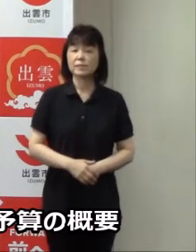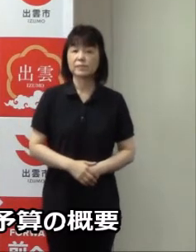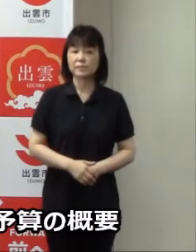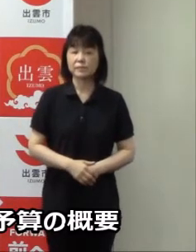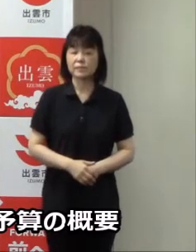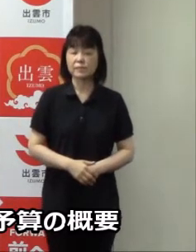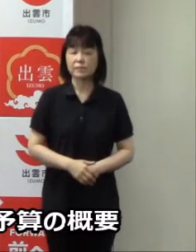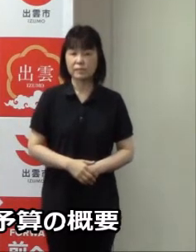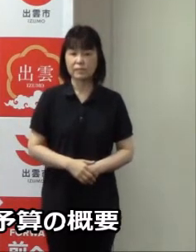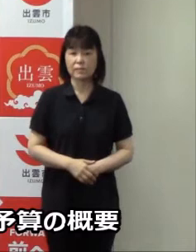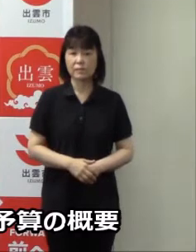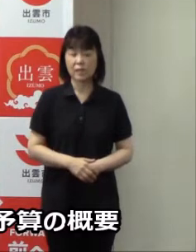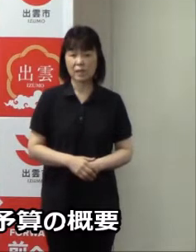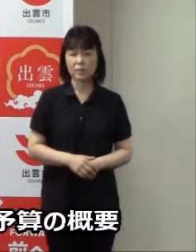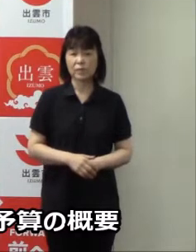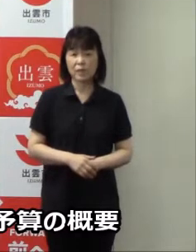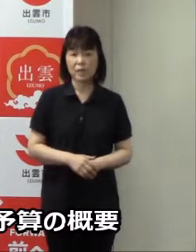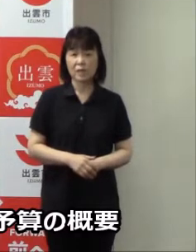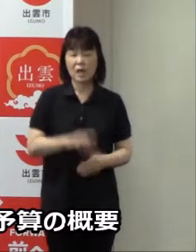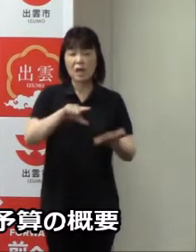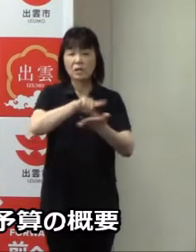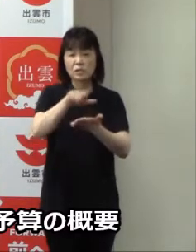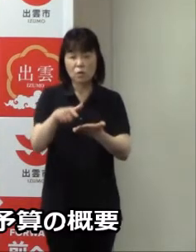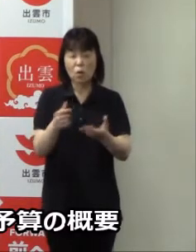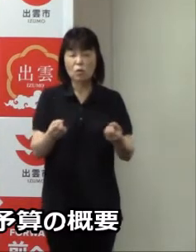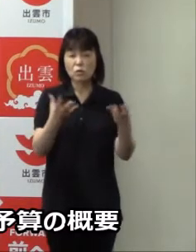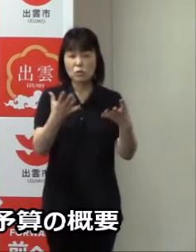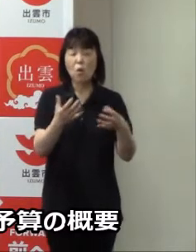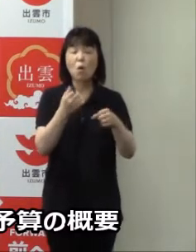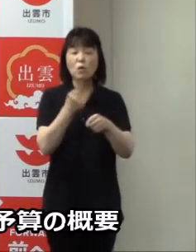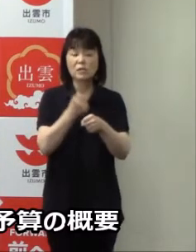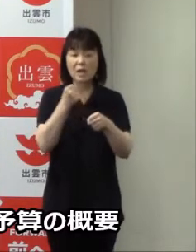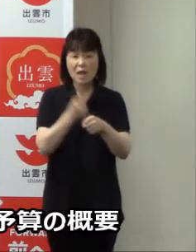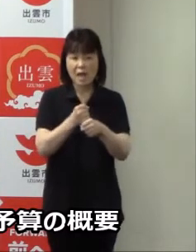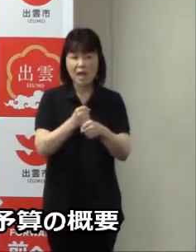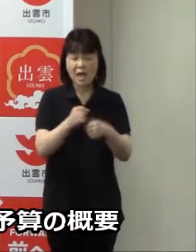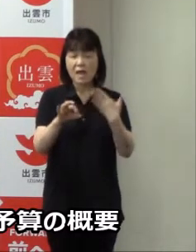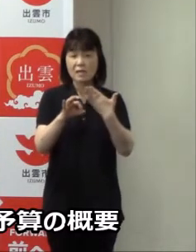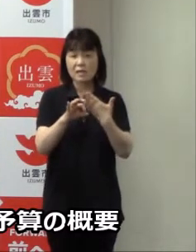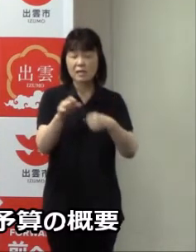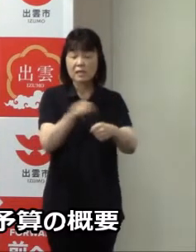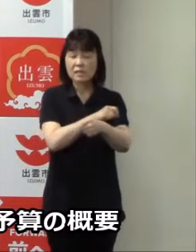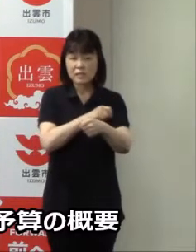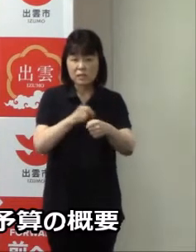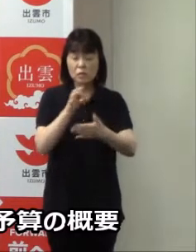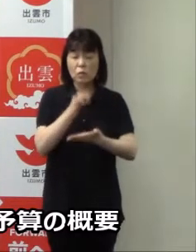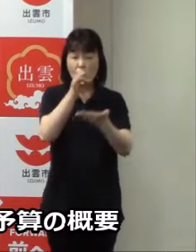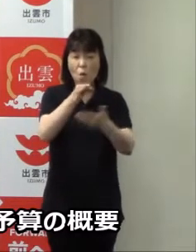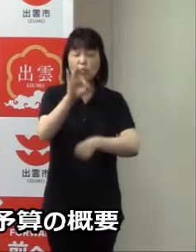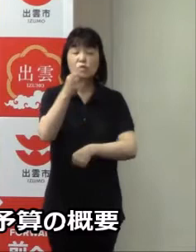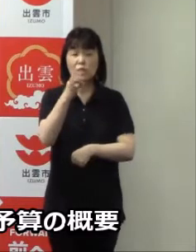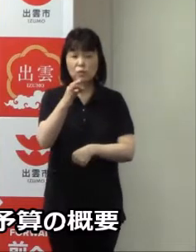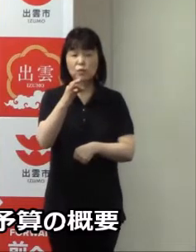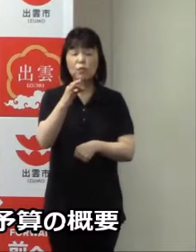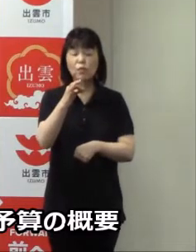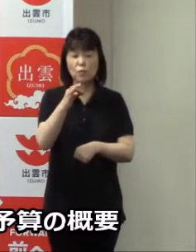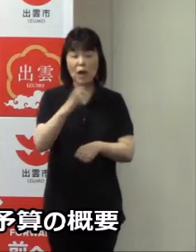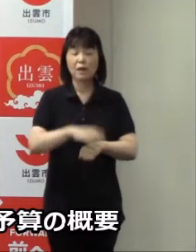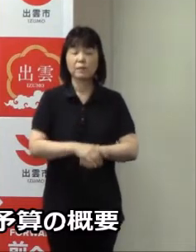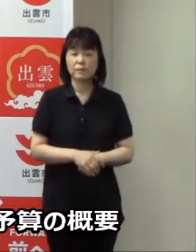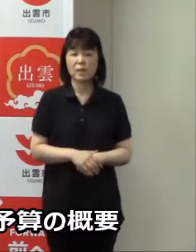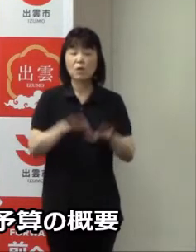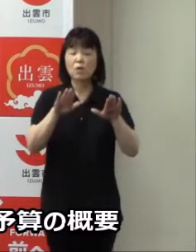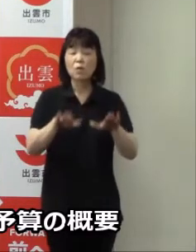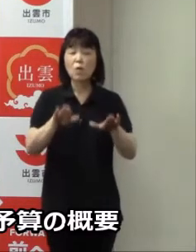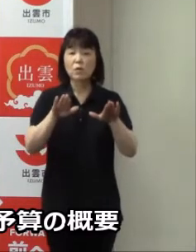地方創生臨時交付金の状況でありますが、今回補正予算を1841万3000円計